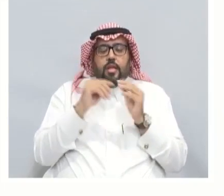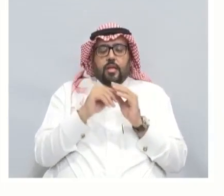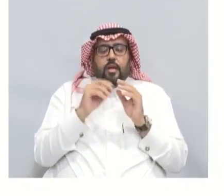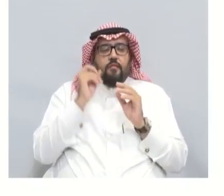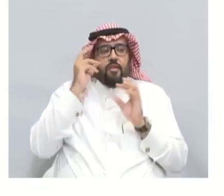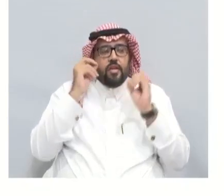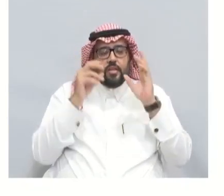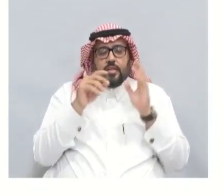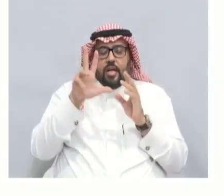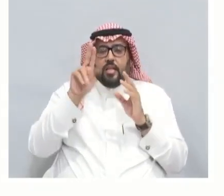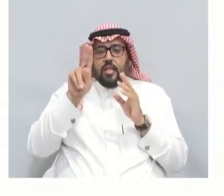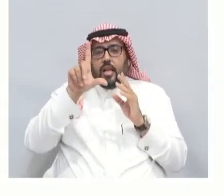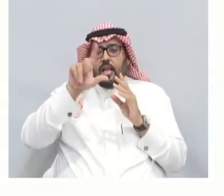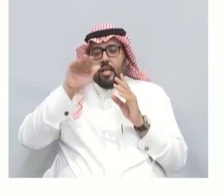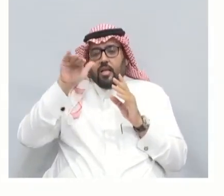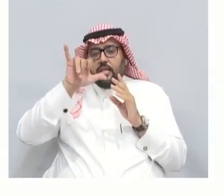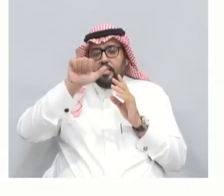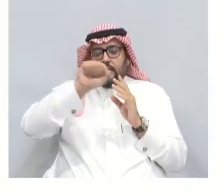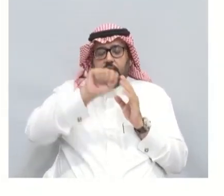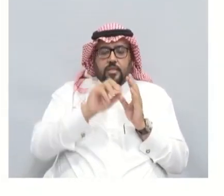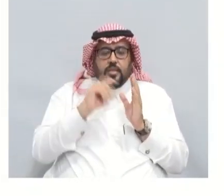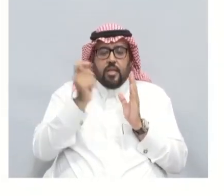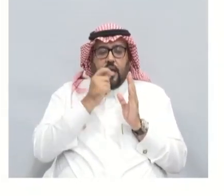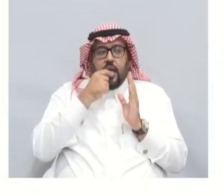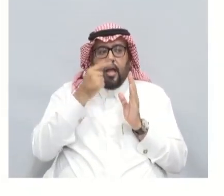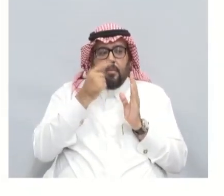الأفكار والتلخيص بكلماتك أو